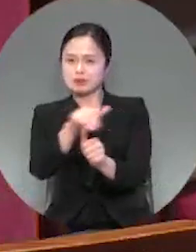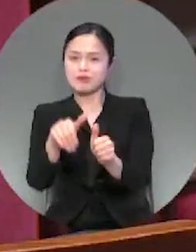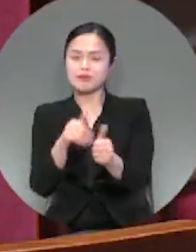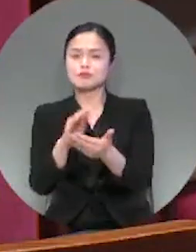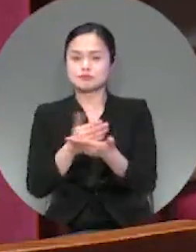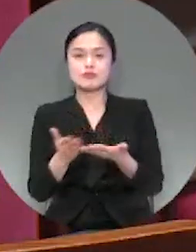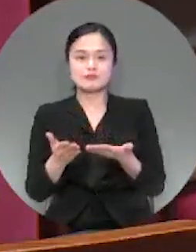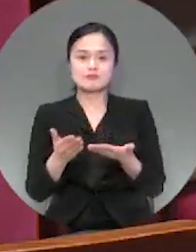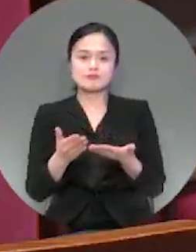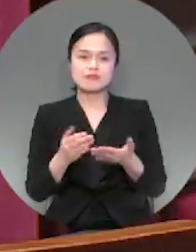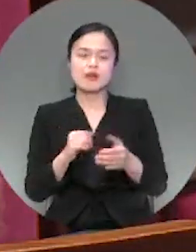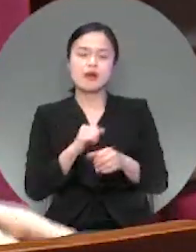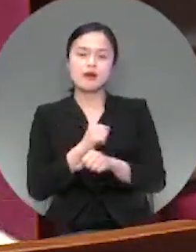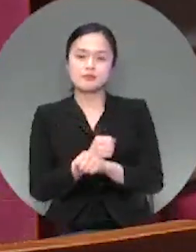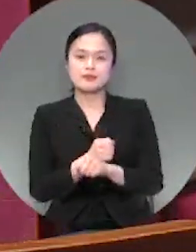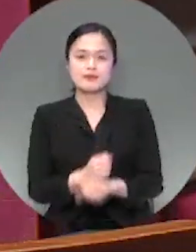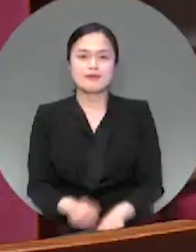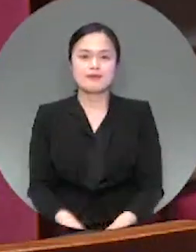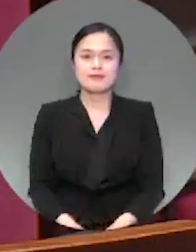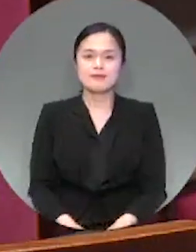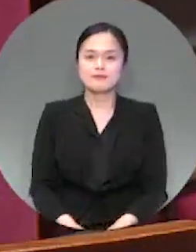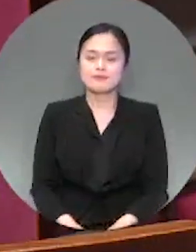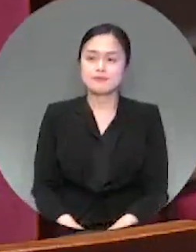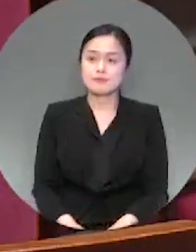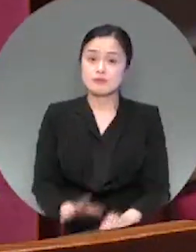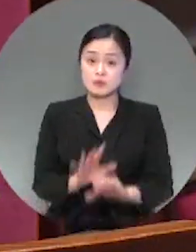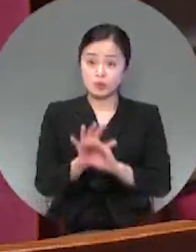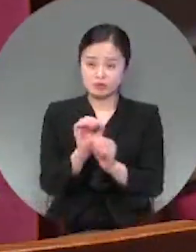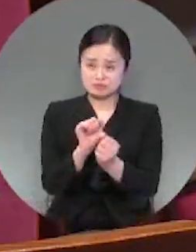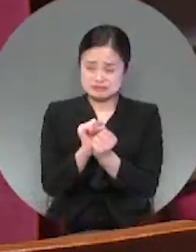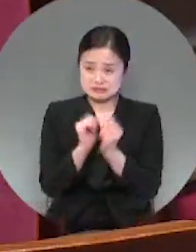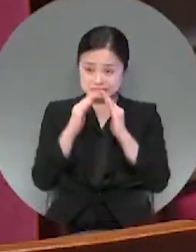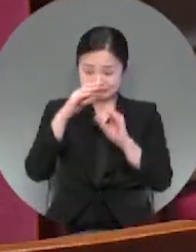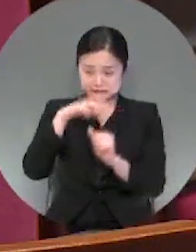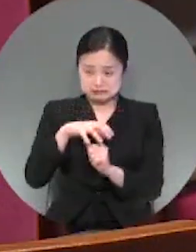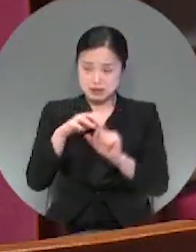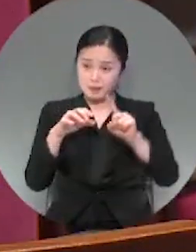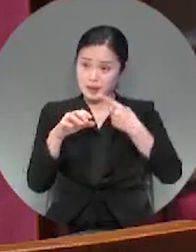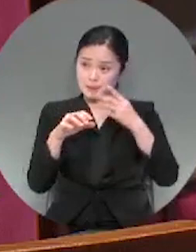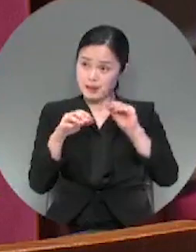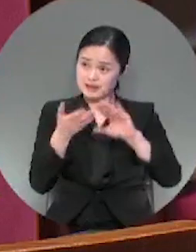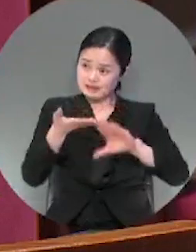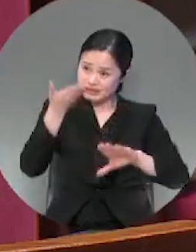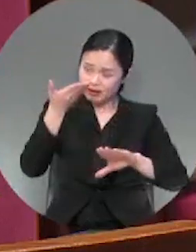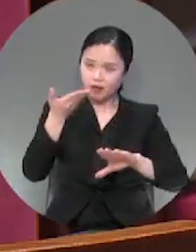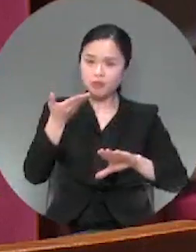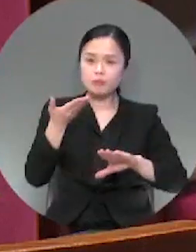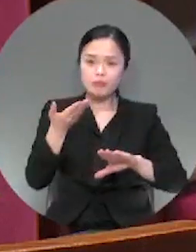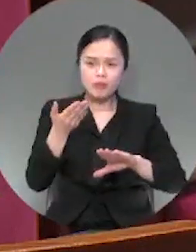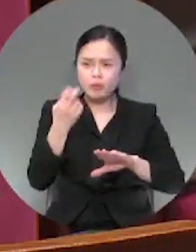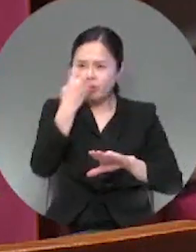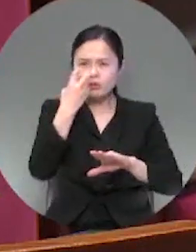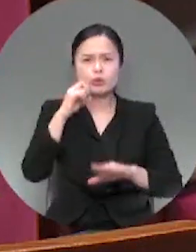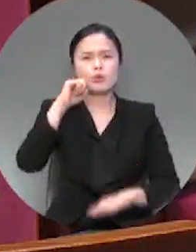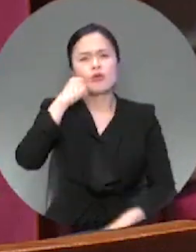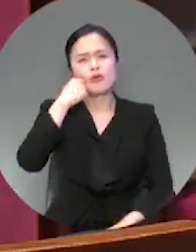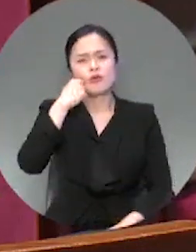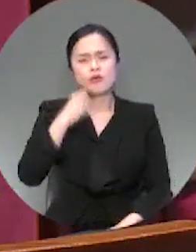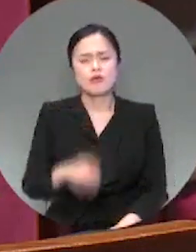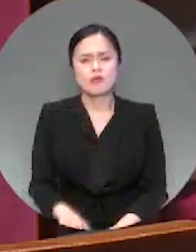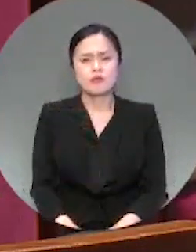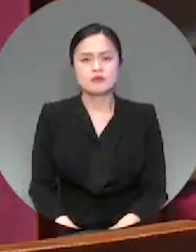되면 그거는 관리가 점점 더 어려워지는 거거든요. 자, 자가 진단 키트에 대해서 질문